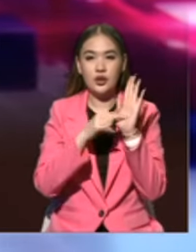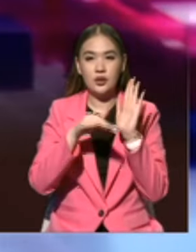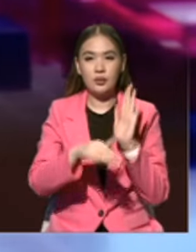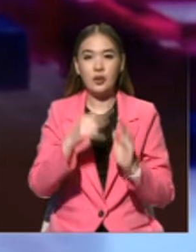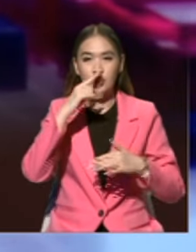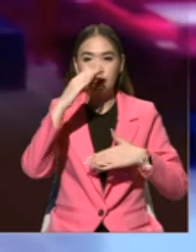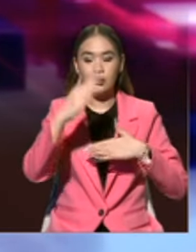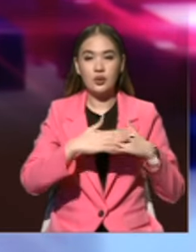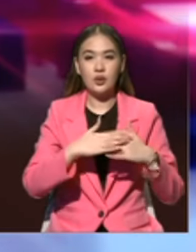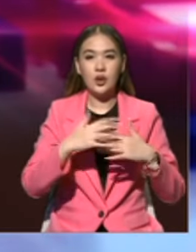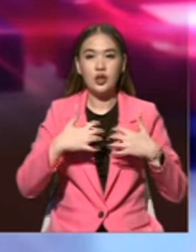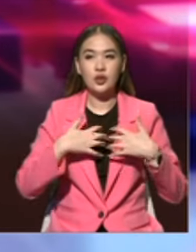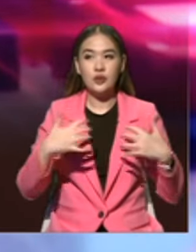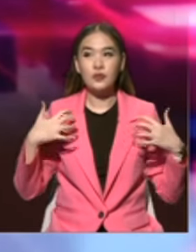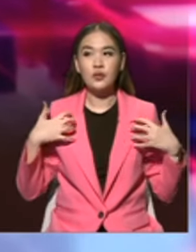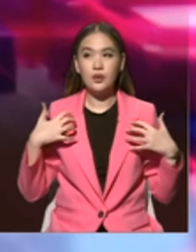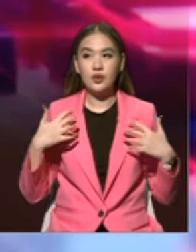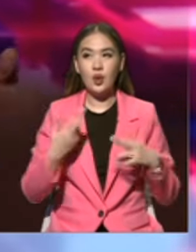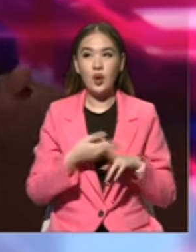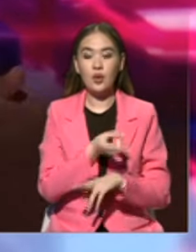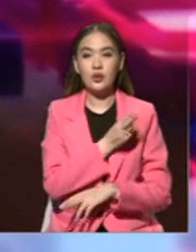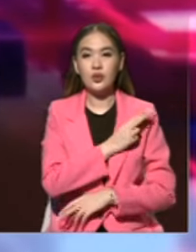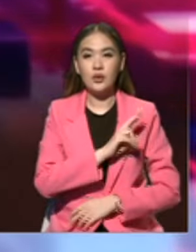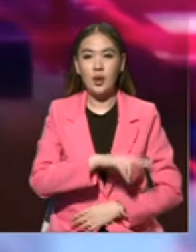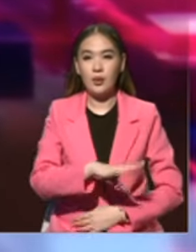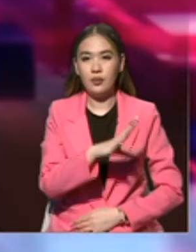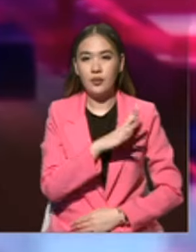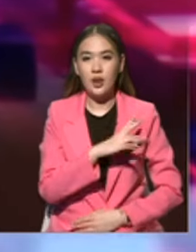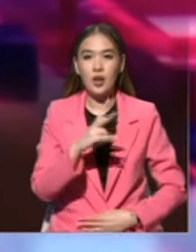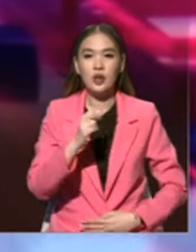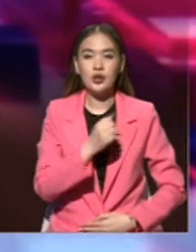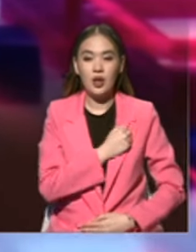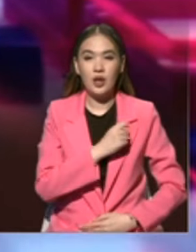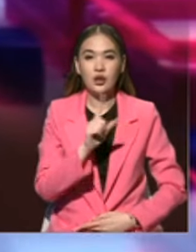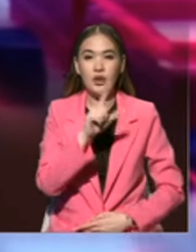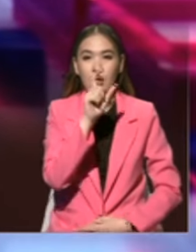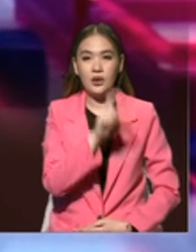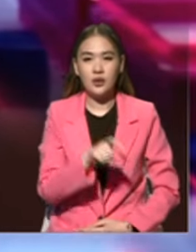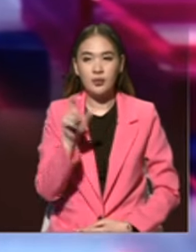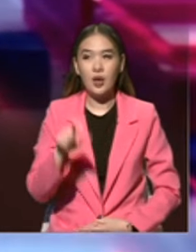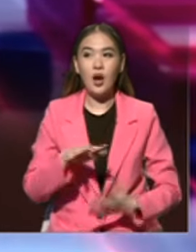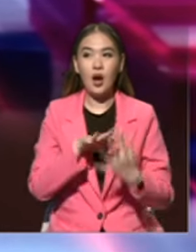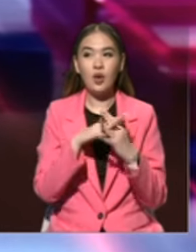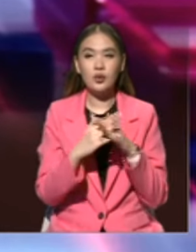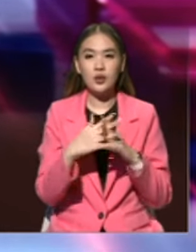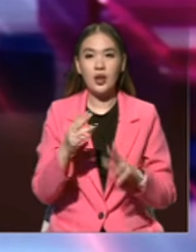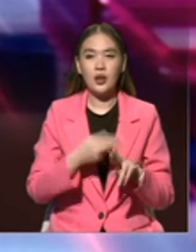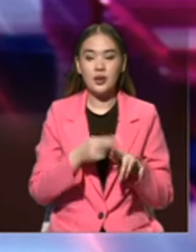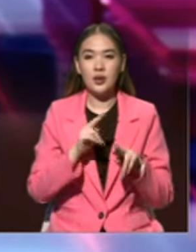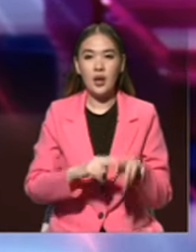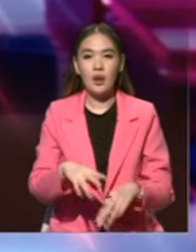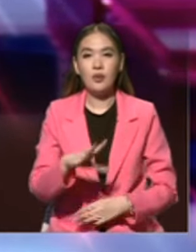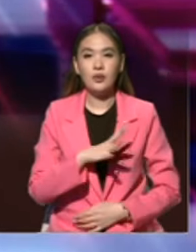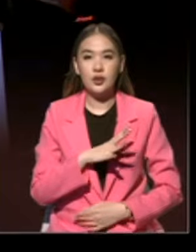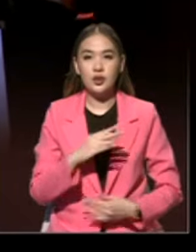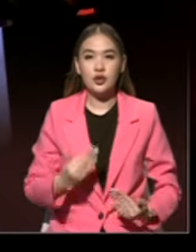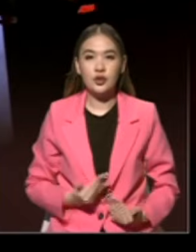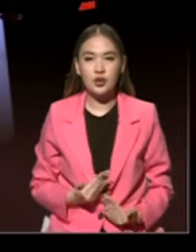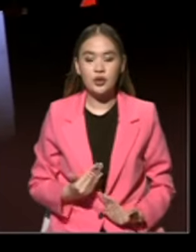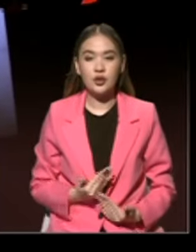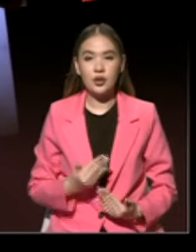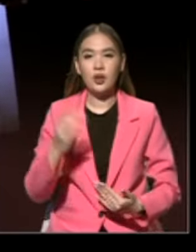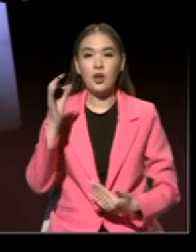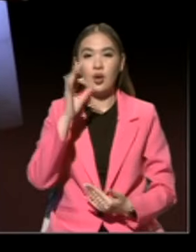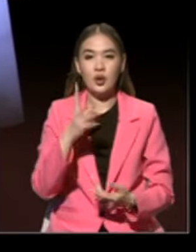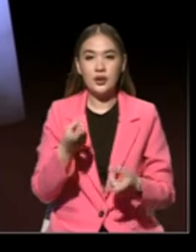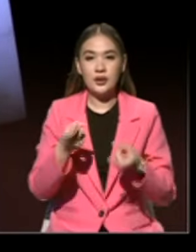мал өлген. Өкінішті әрине, бұл азаматтардың жанына бітеді, ауылдағы ағайынның енді бірден бір күн көріп отырған күн көрісі деп айтсақ